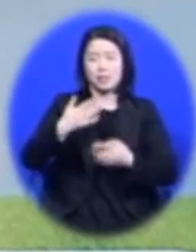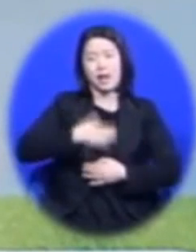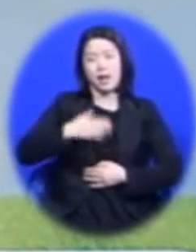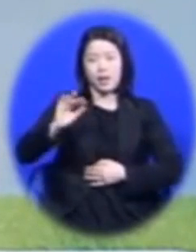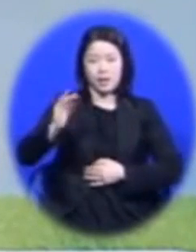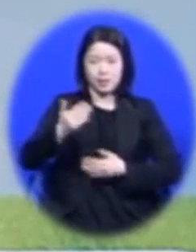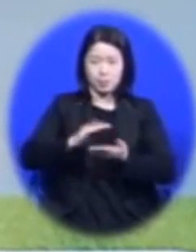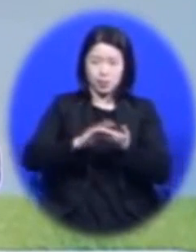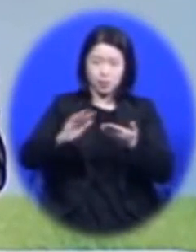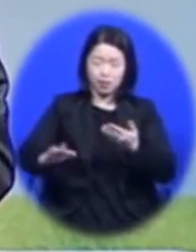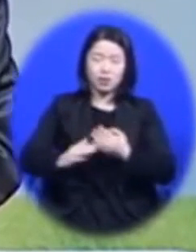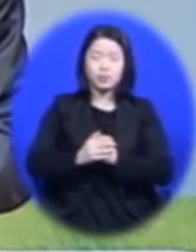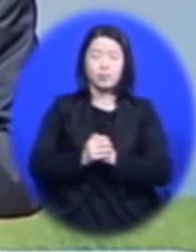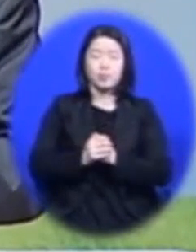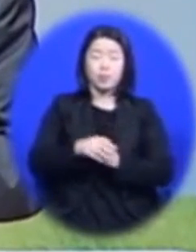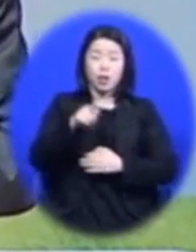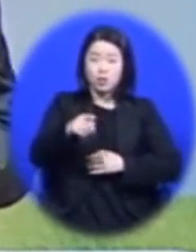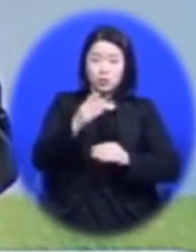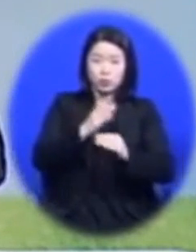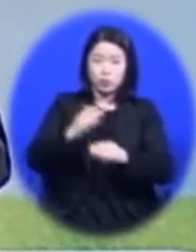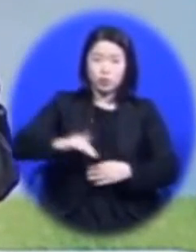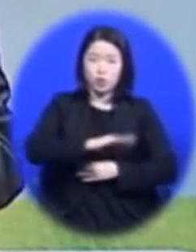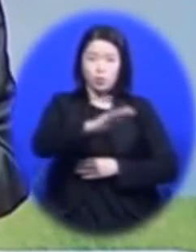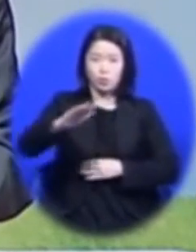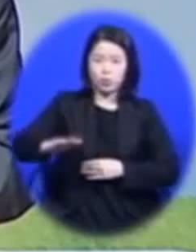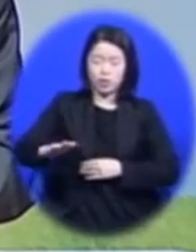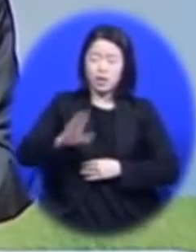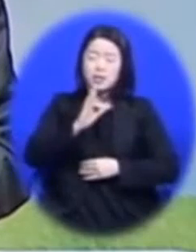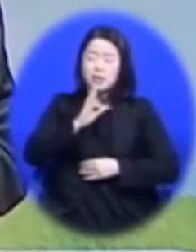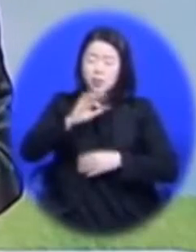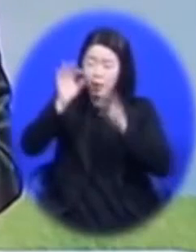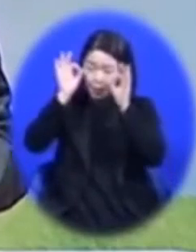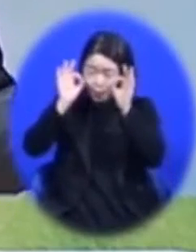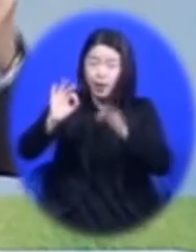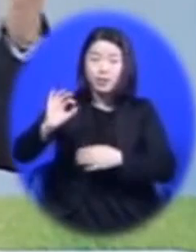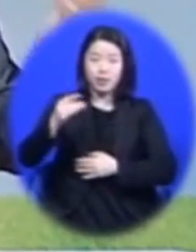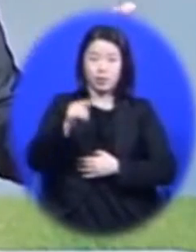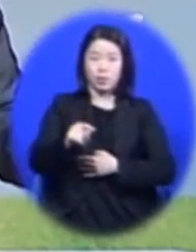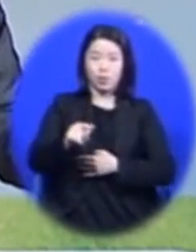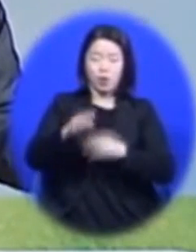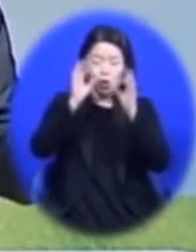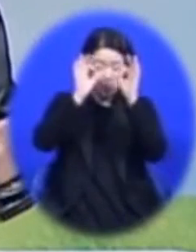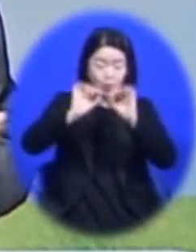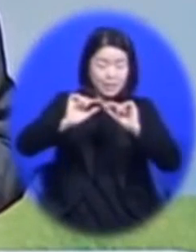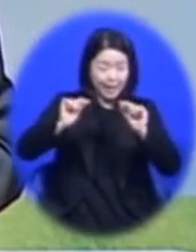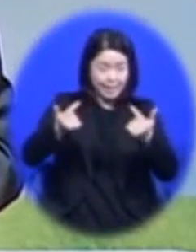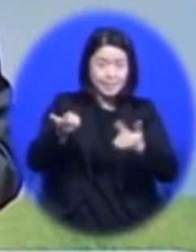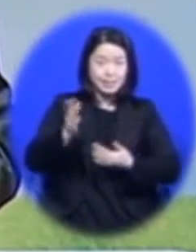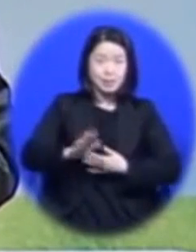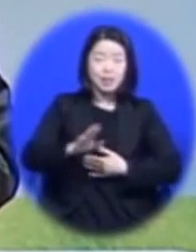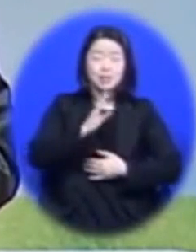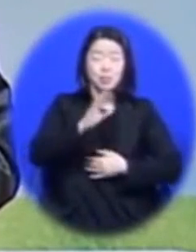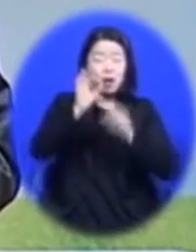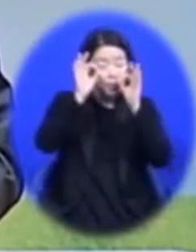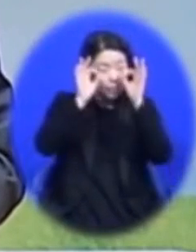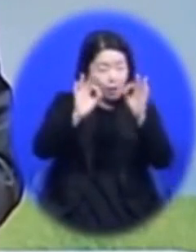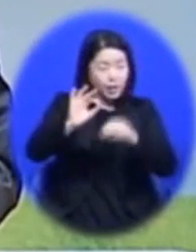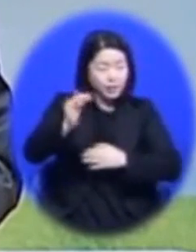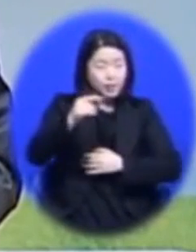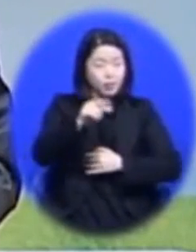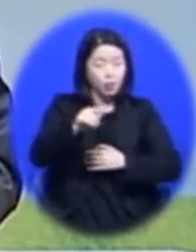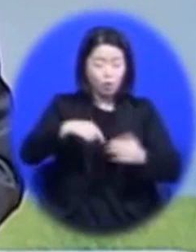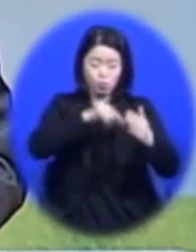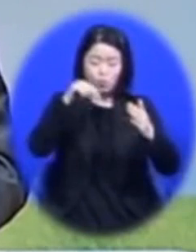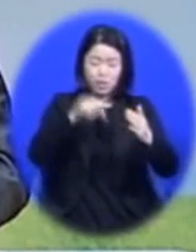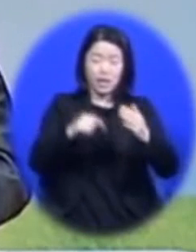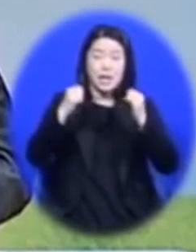합니다. 그 중에서 우리가 정말 보아야 할 것, 보이지 않지만 정말 보아야 할 것이 우리 안에